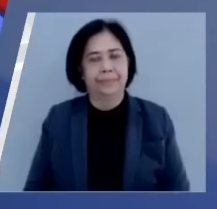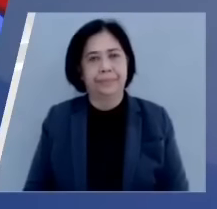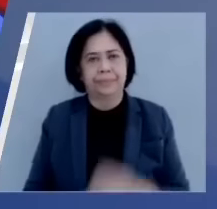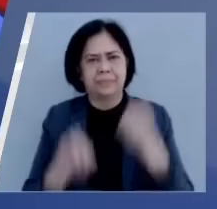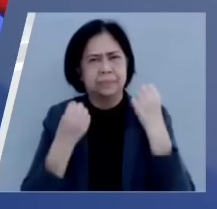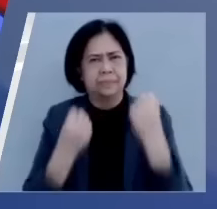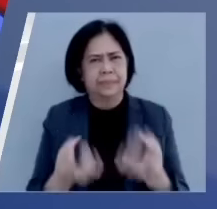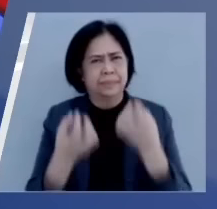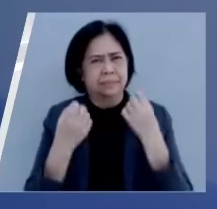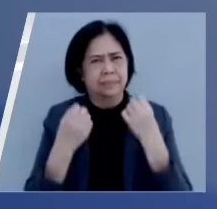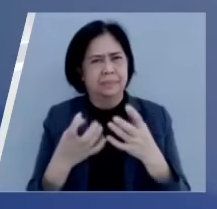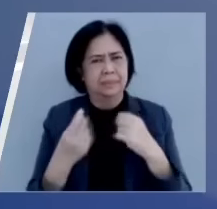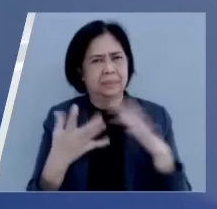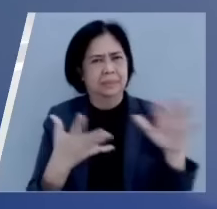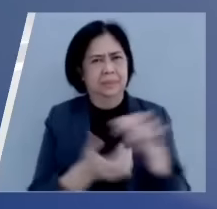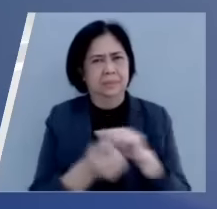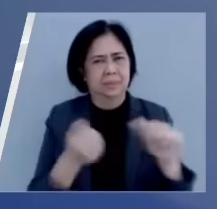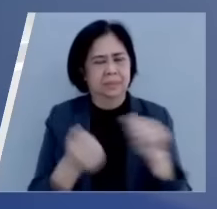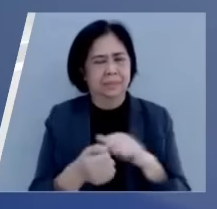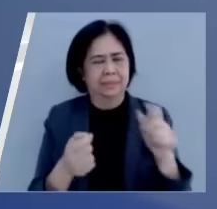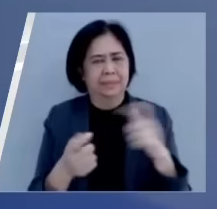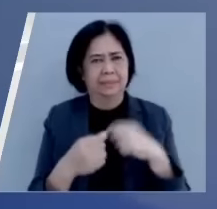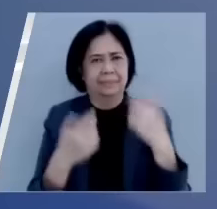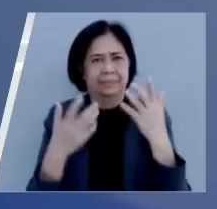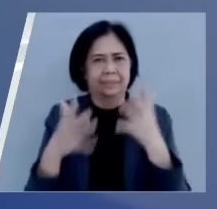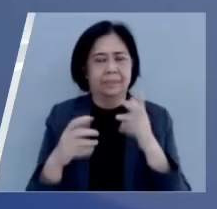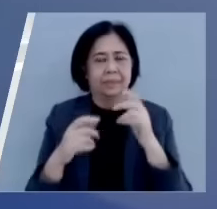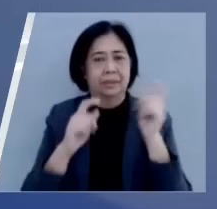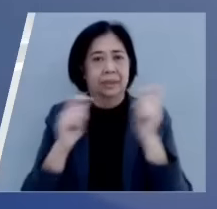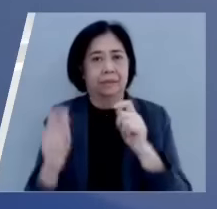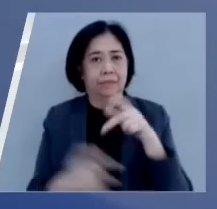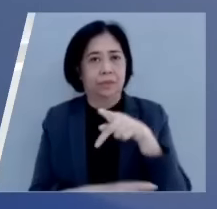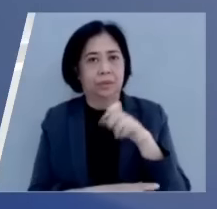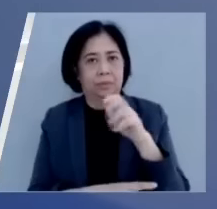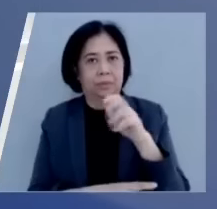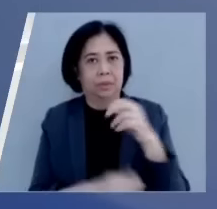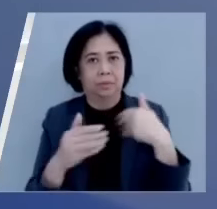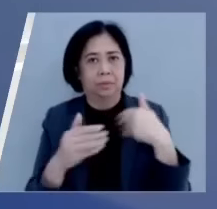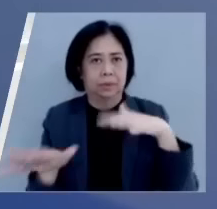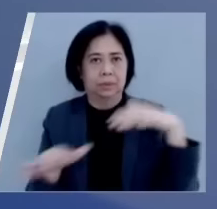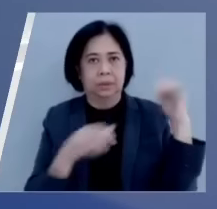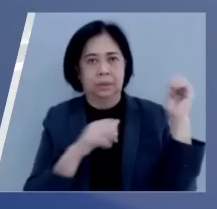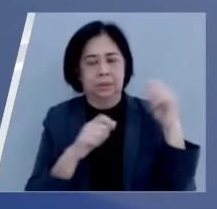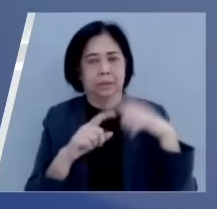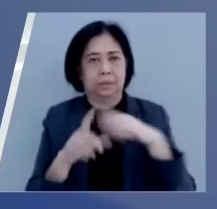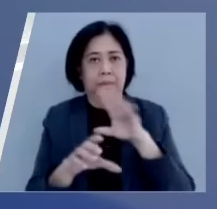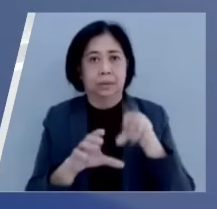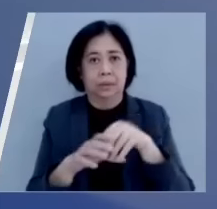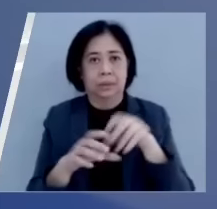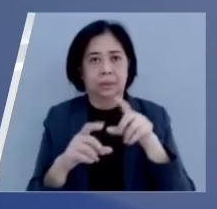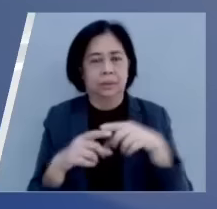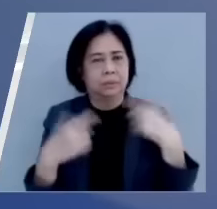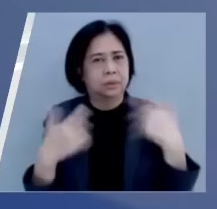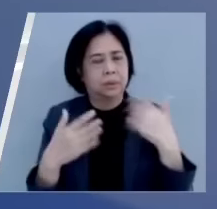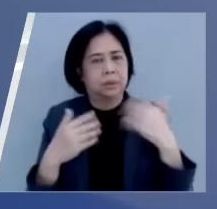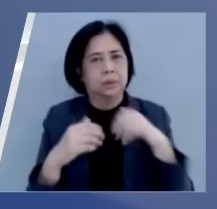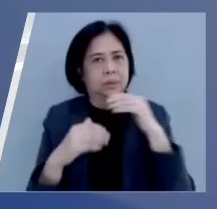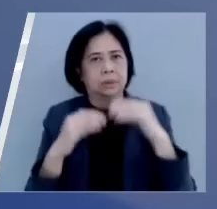Katakot-takot na pinsala ang iniwan ng bagyong Pepito bago tuluyan lumabas ng bansa, kabilang ang hindi bababa